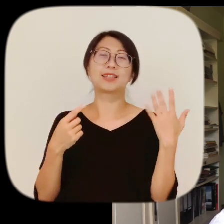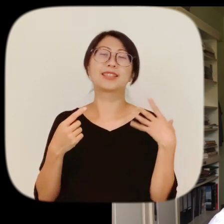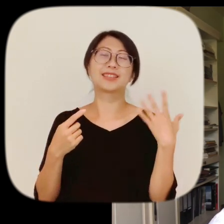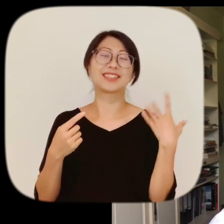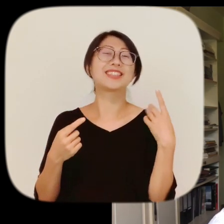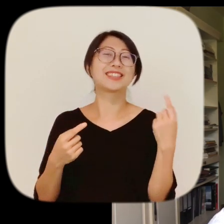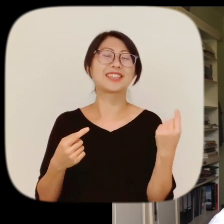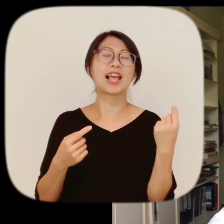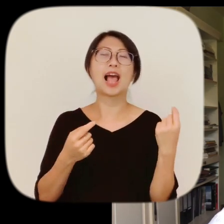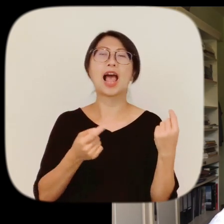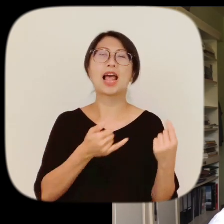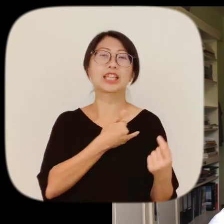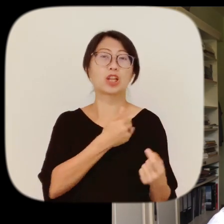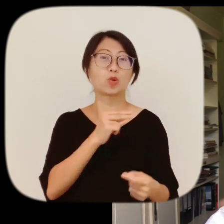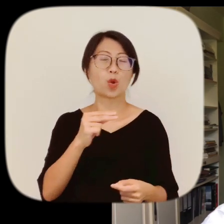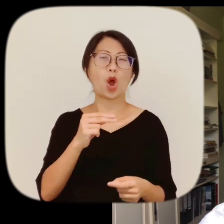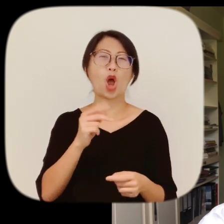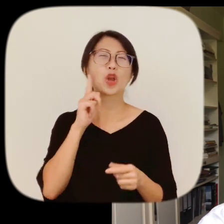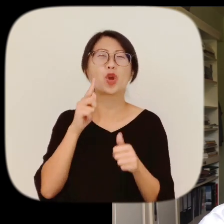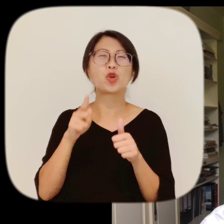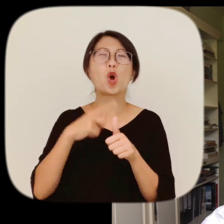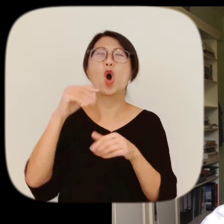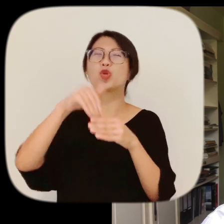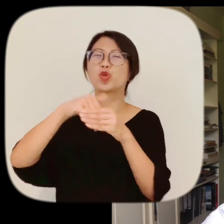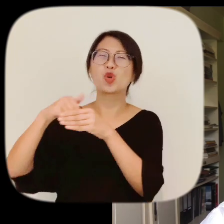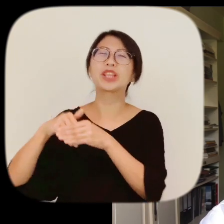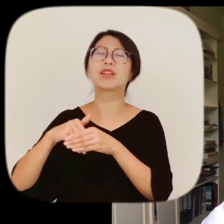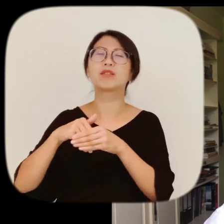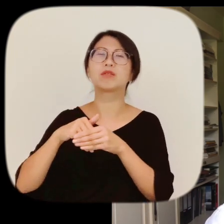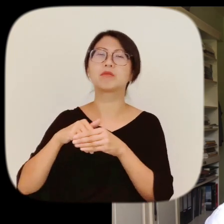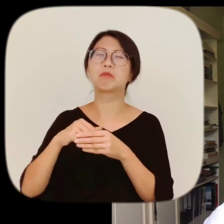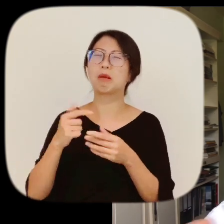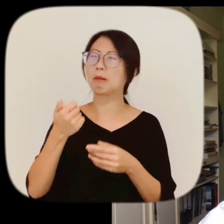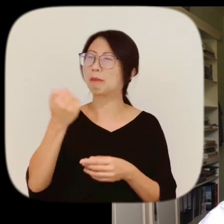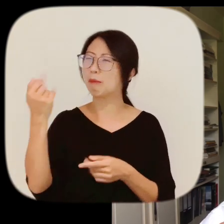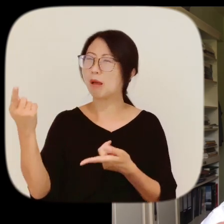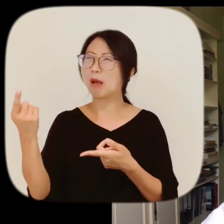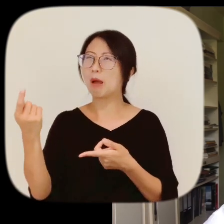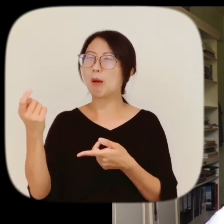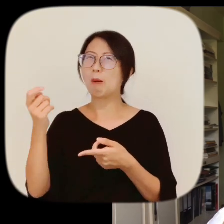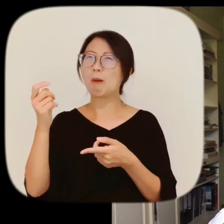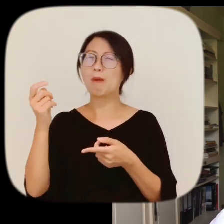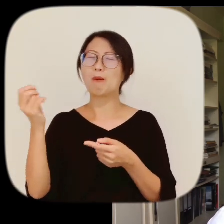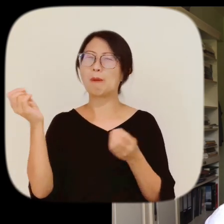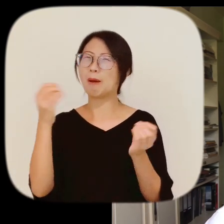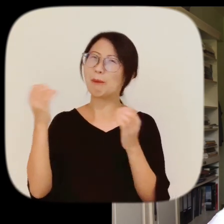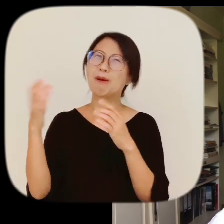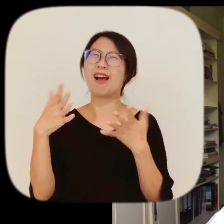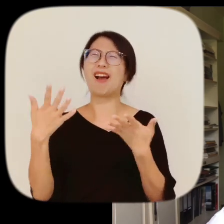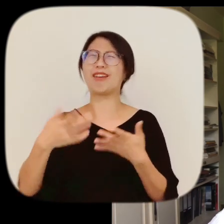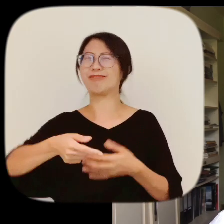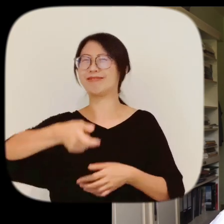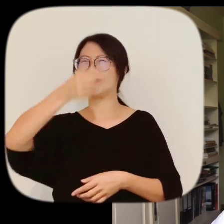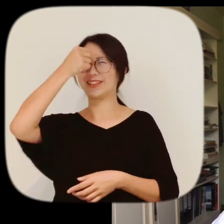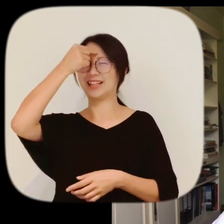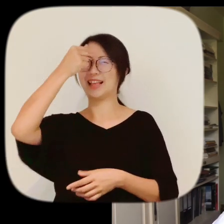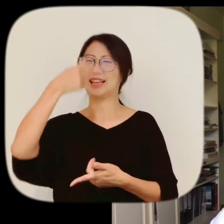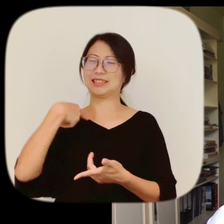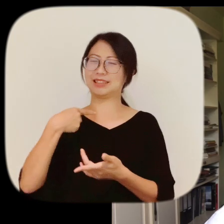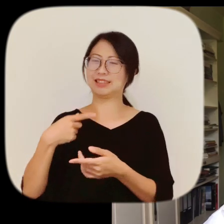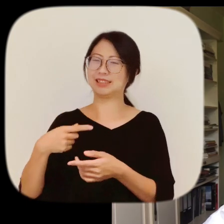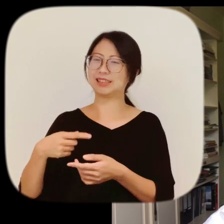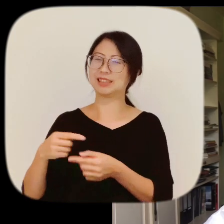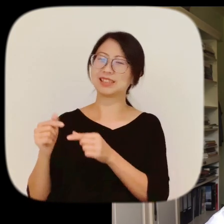初选投票有些人会觉得很麻烦你想一下就是你除了说要有大身份证你还要带